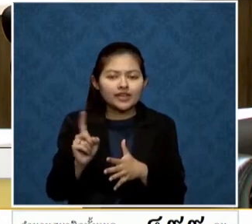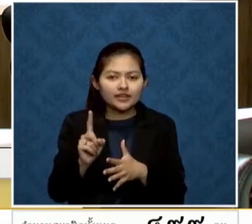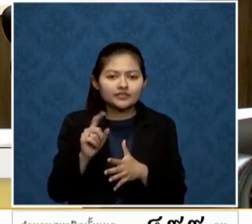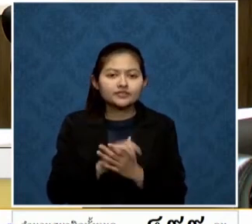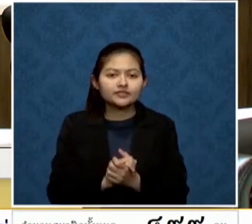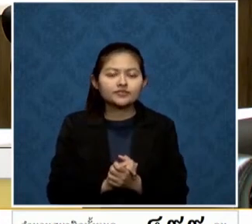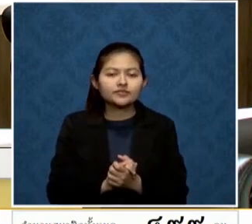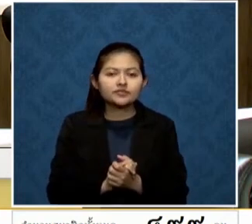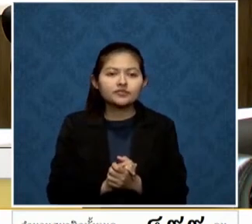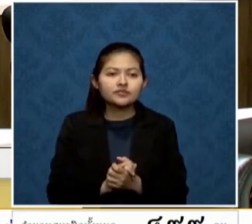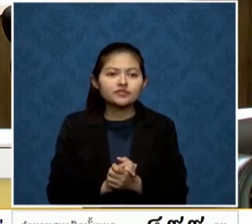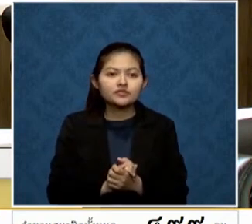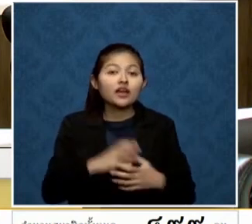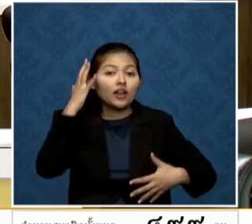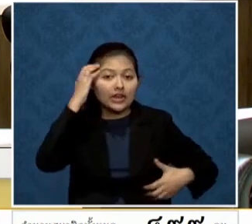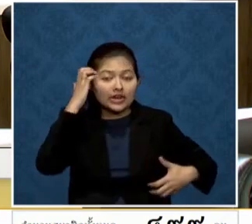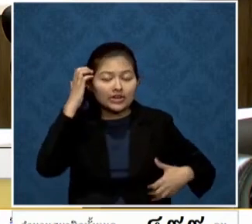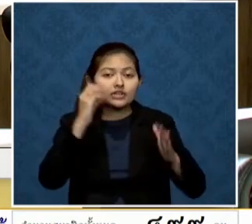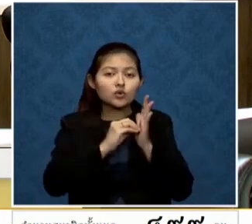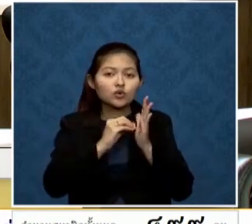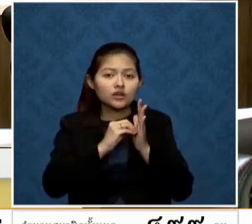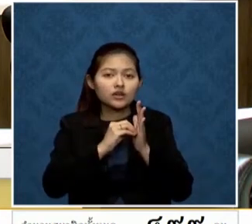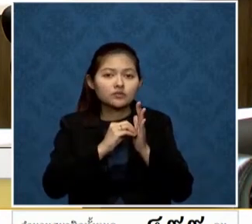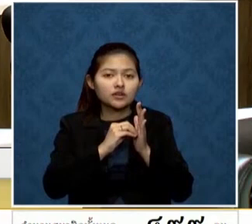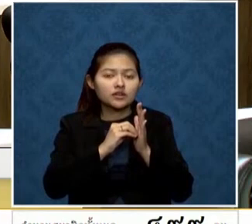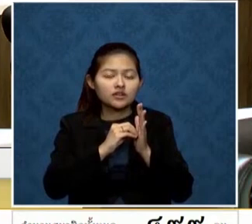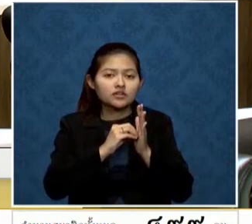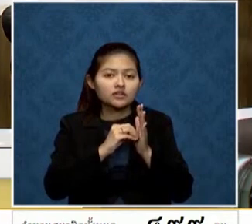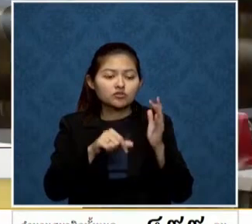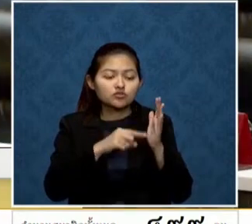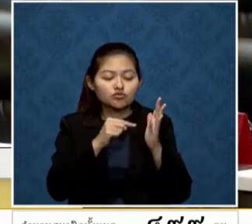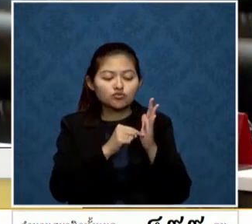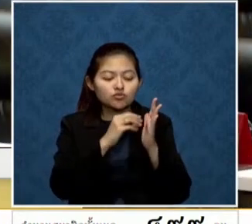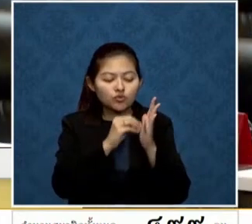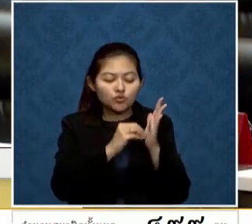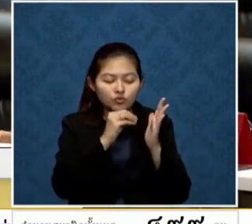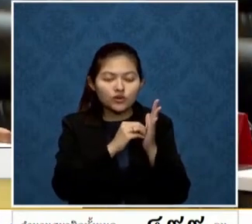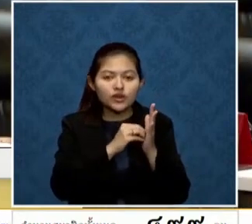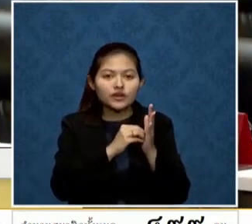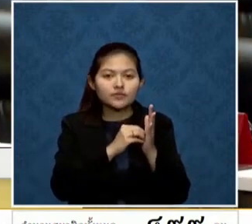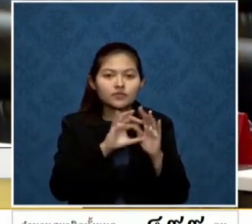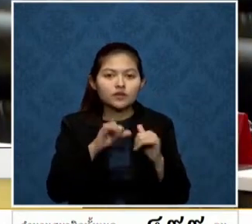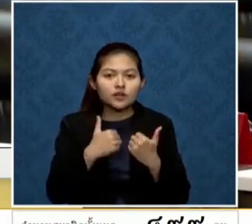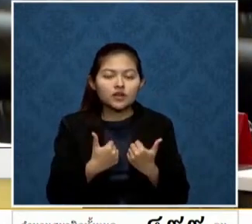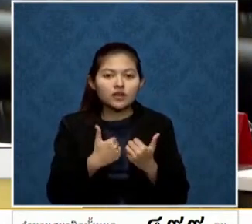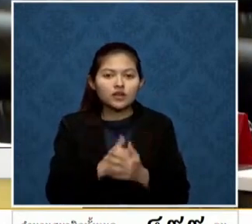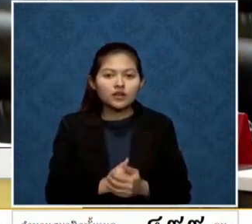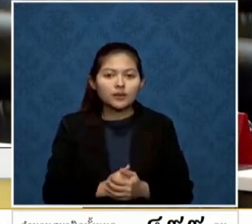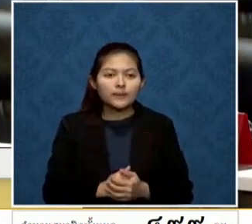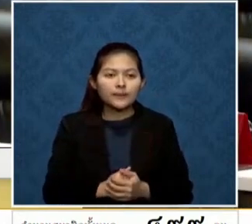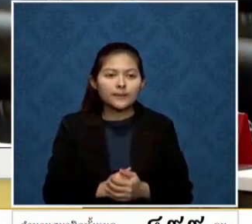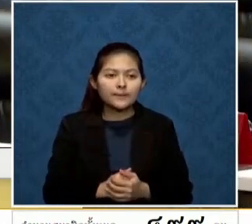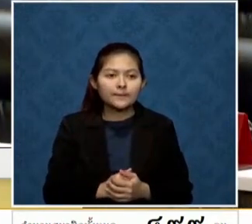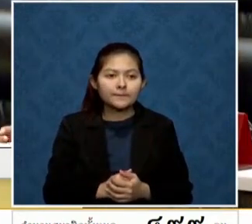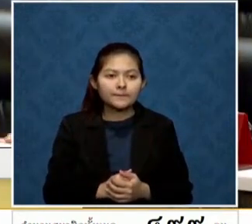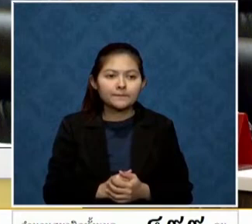เอาเอาถึงลิงกรุงเทพมหานครอีกเช่นกันก็ต้องพูดซะหน่อยกรุงเทพมหานครมันก็เรียกว่าเป็นแหล่ง